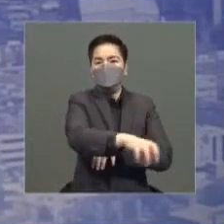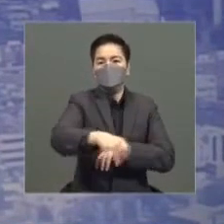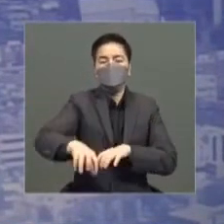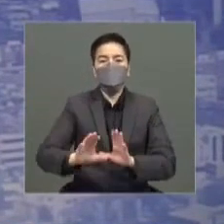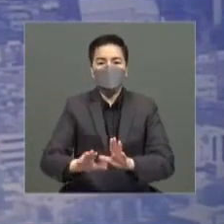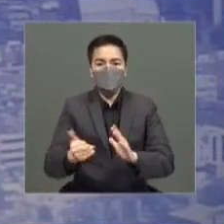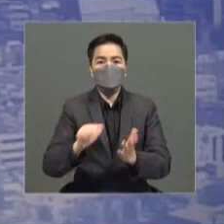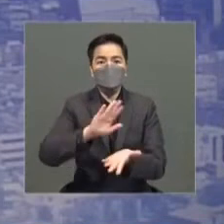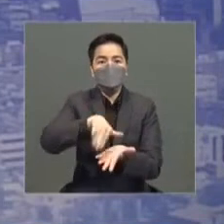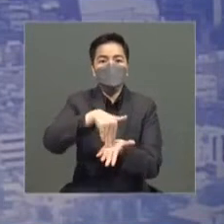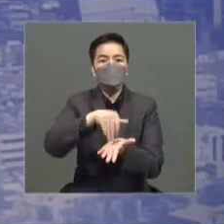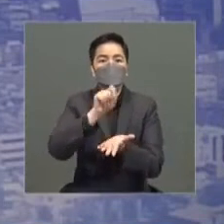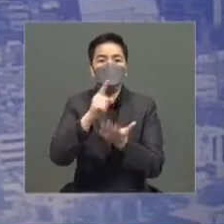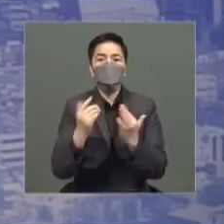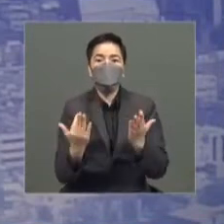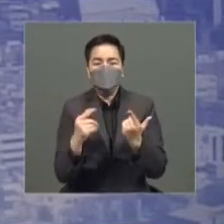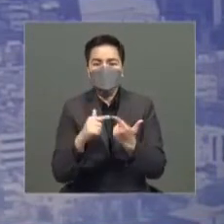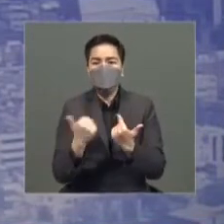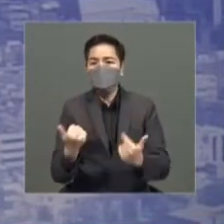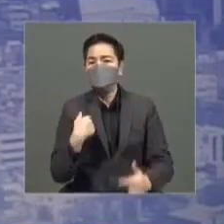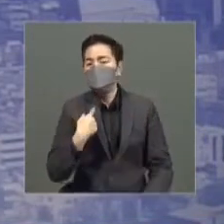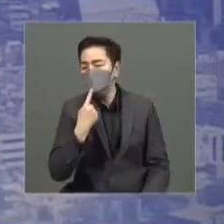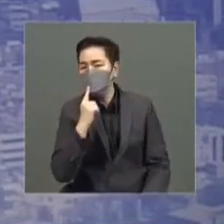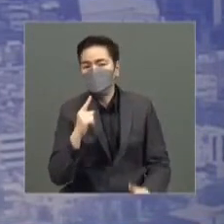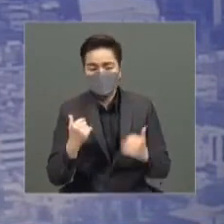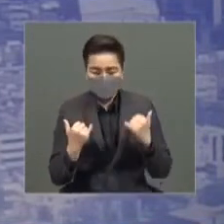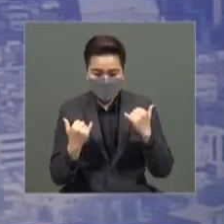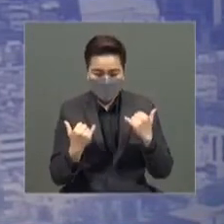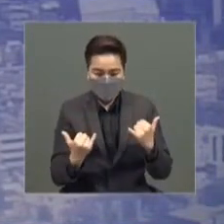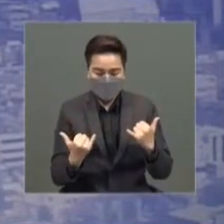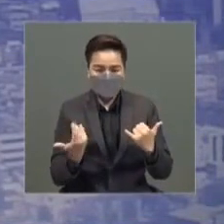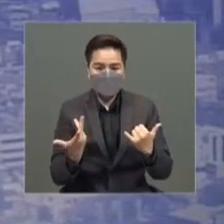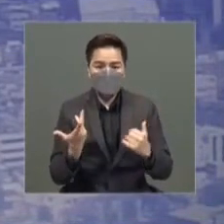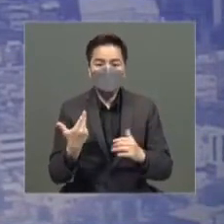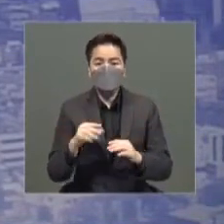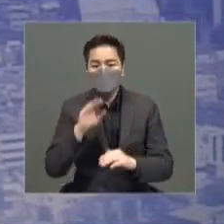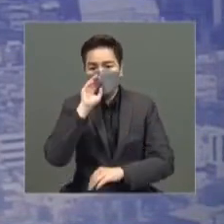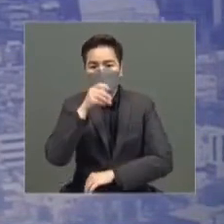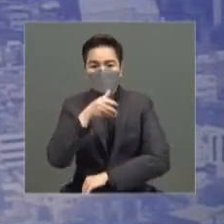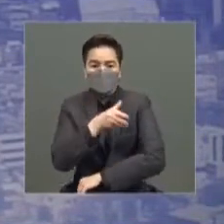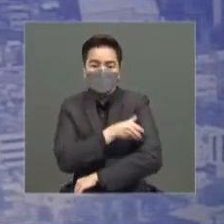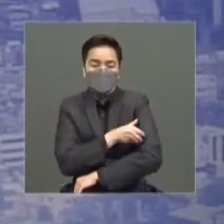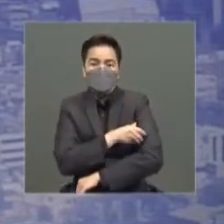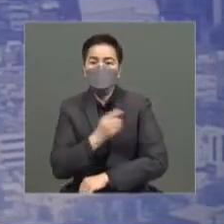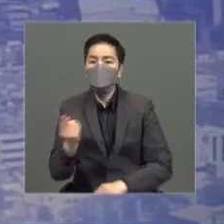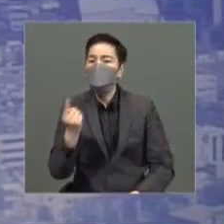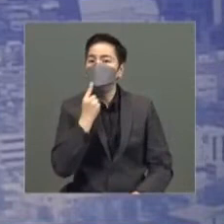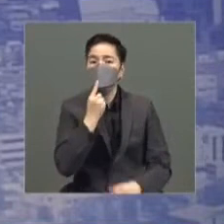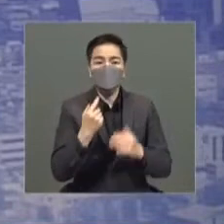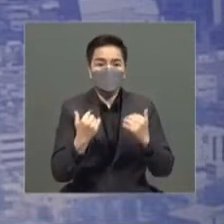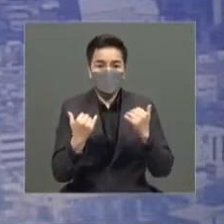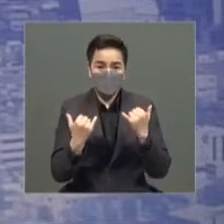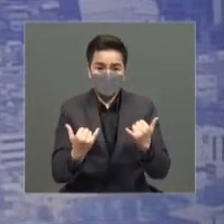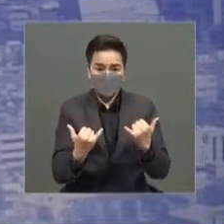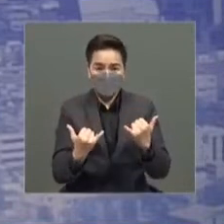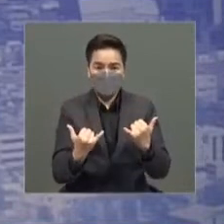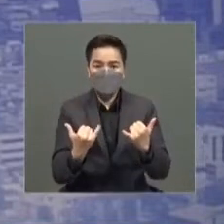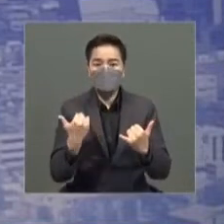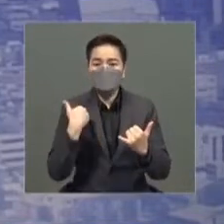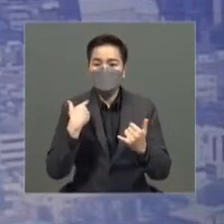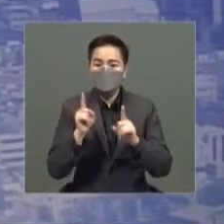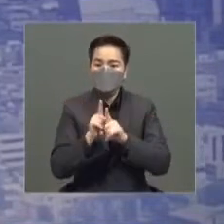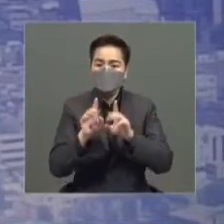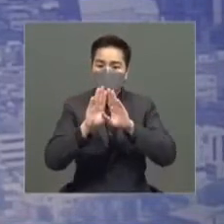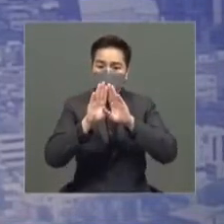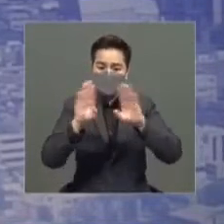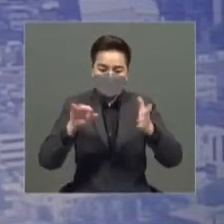คอยเนี่ยนะคะในการรายงานล่าสุดเนี่ยทางกทม.รายงานว่าในวันนี้นะคะจะมีการเ